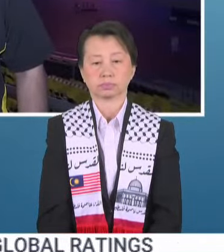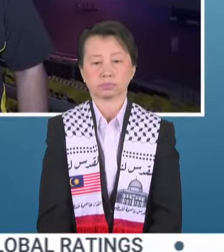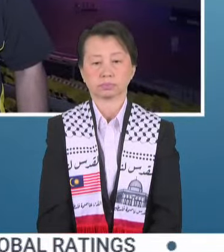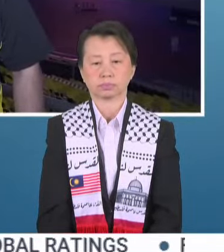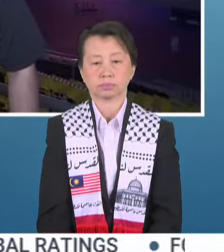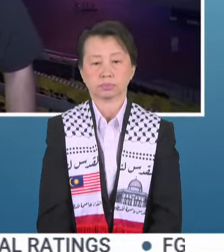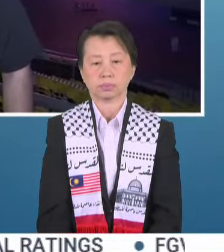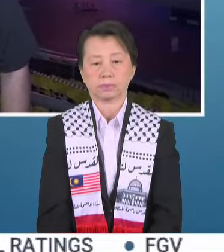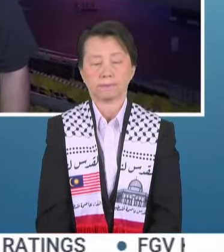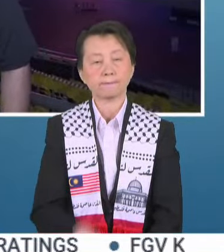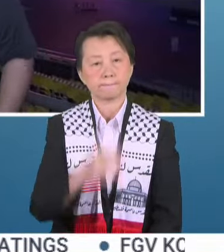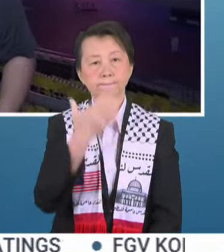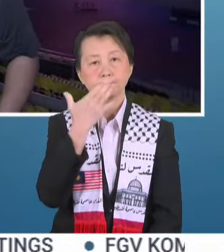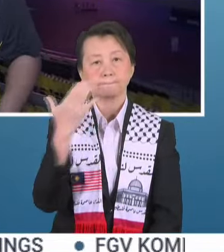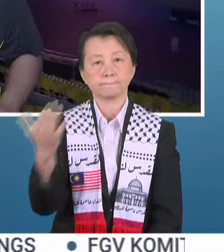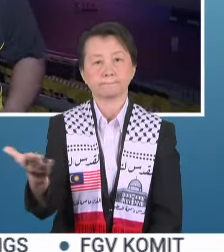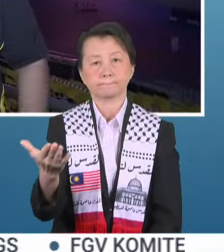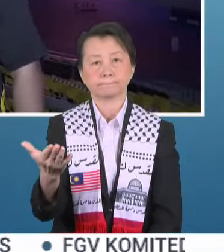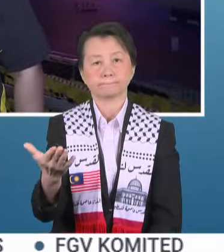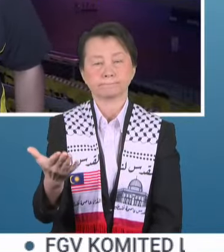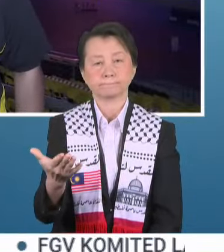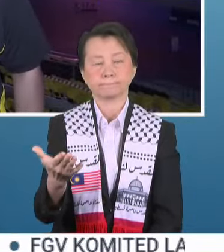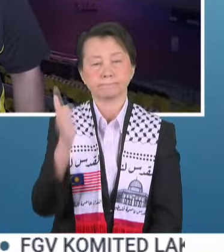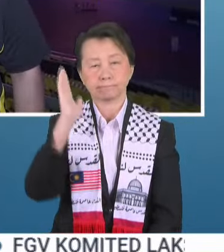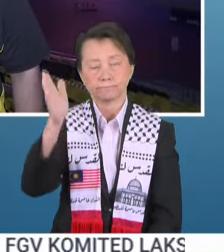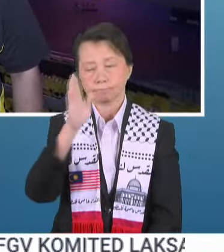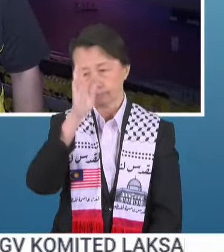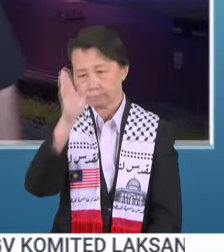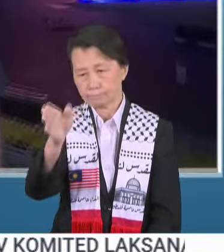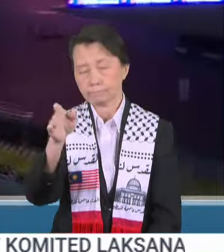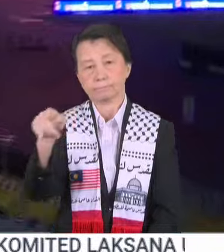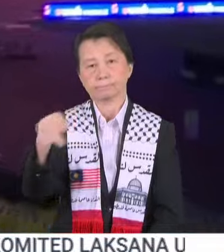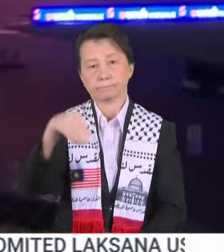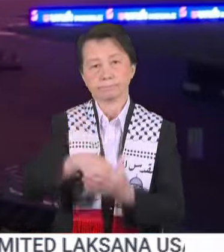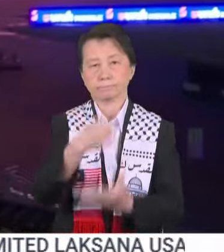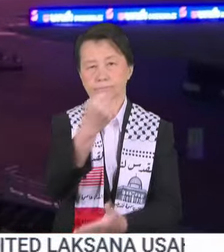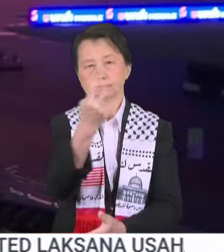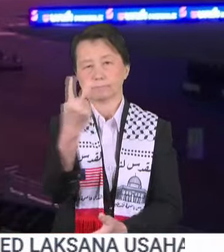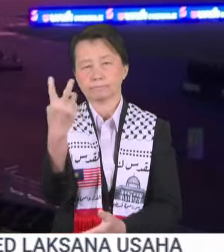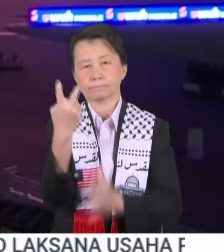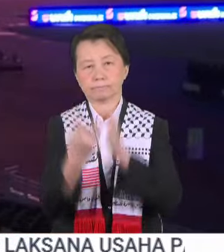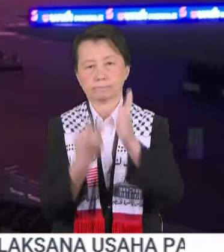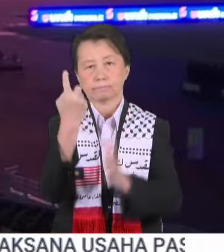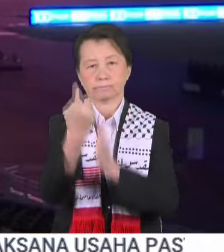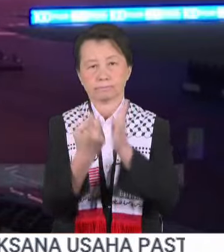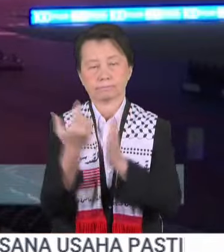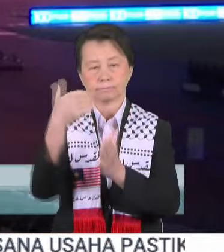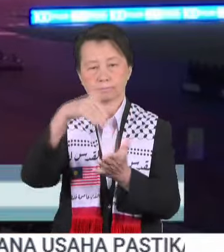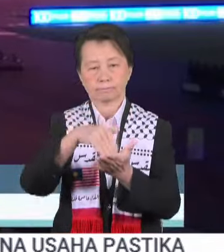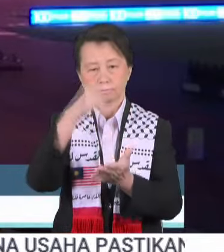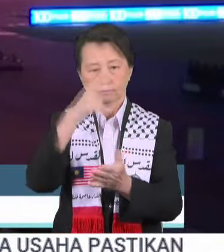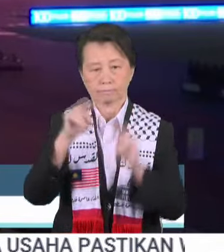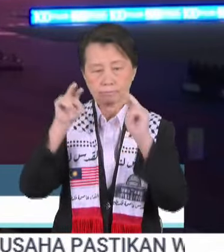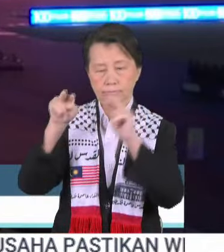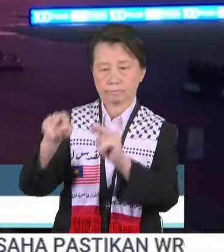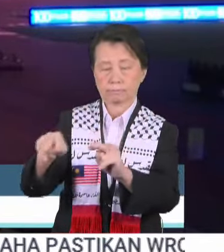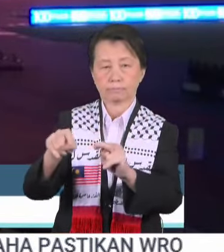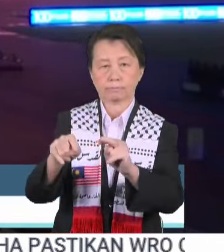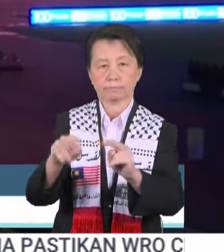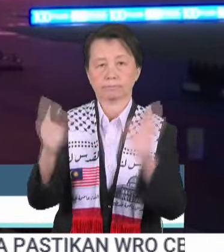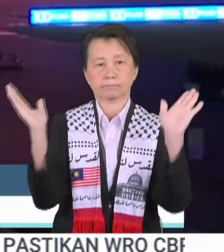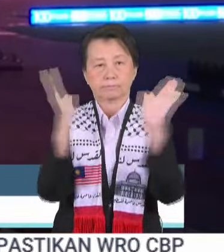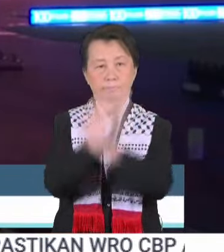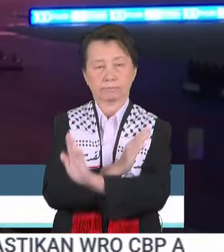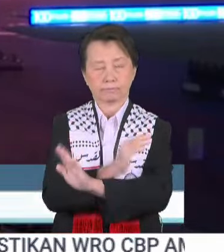silakan Baik terima kasih betul tumpuan akan diberikan sepenuh nya dalam beberapa jam saja lagi bagi menyaksikan misi